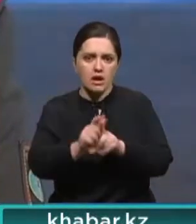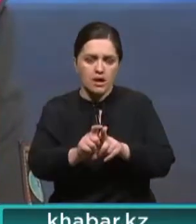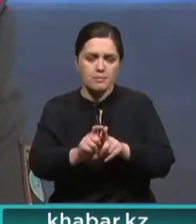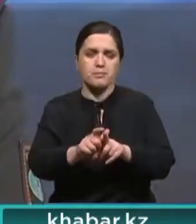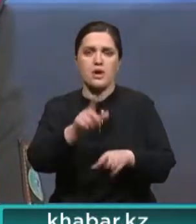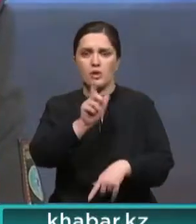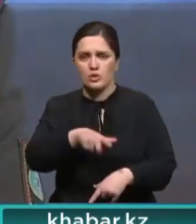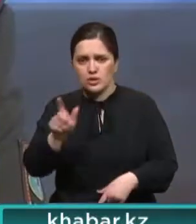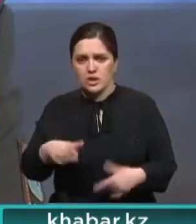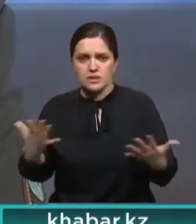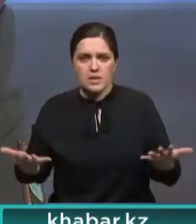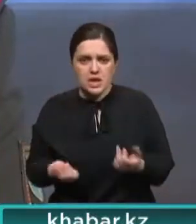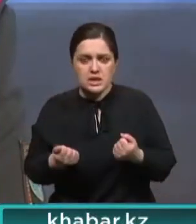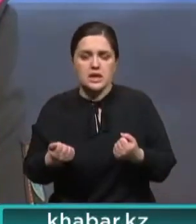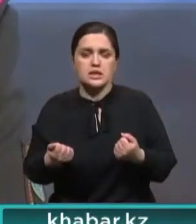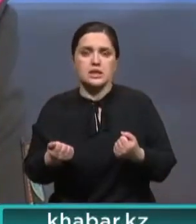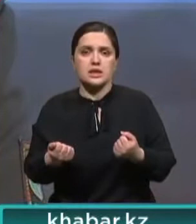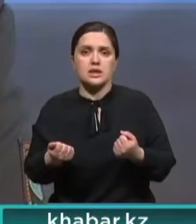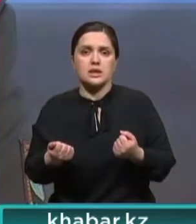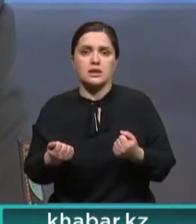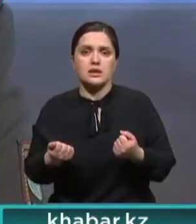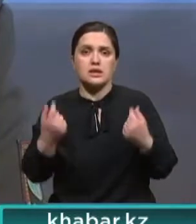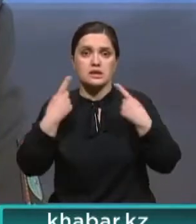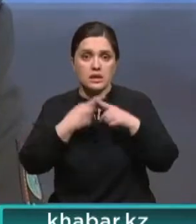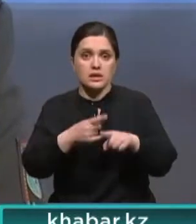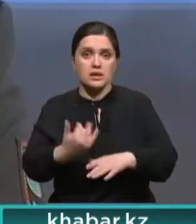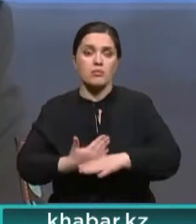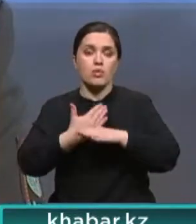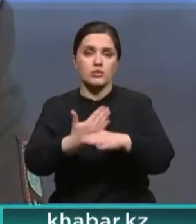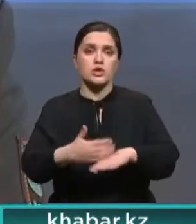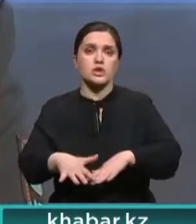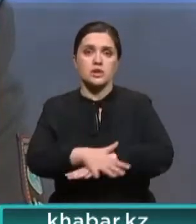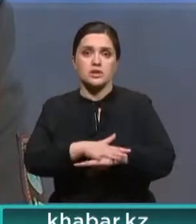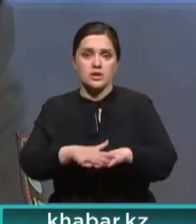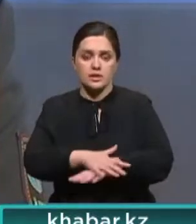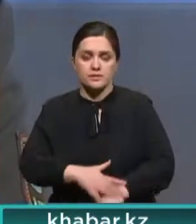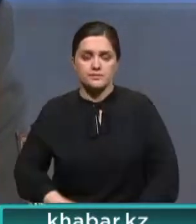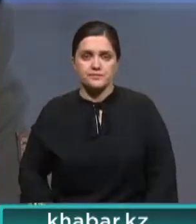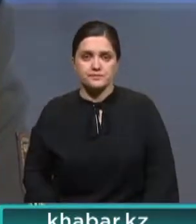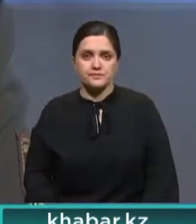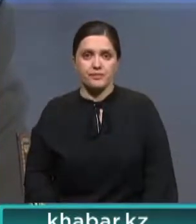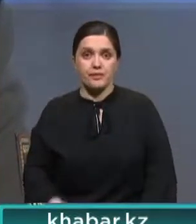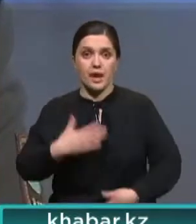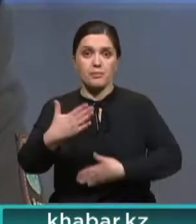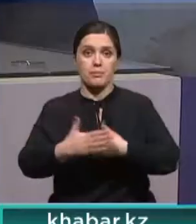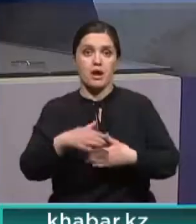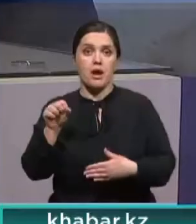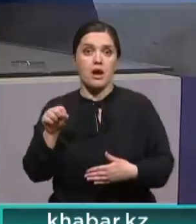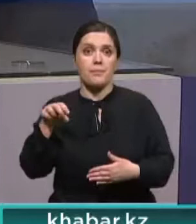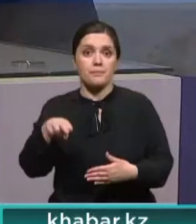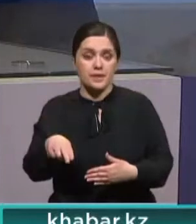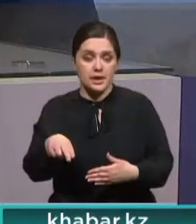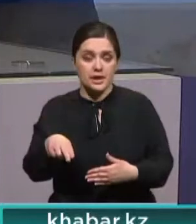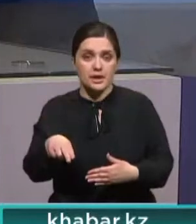для проведения спасательных операций и оказания помощи населению. То есть можно сказать, что вот предстоящий апрель — это будет